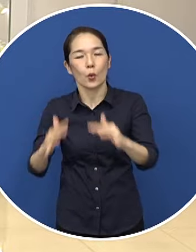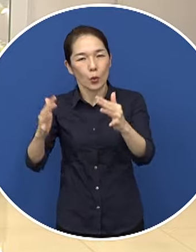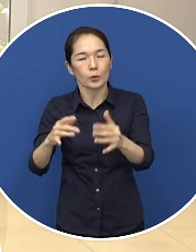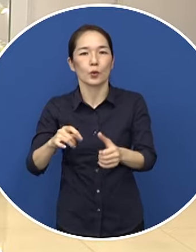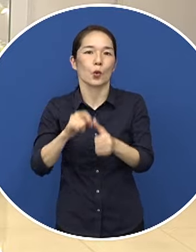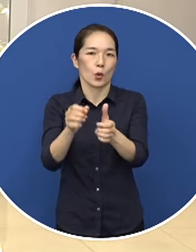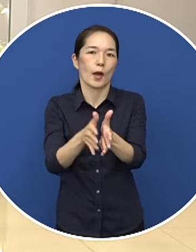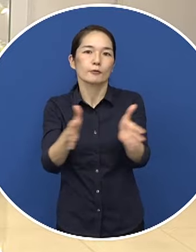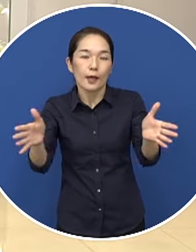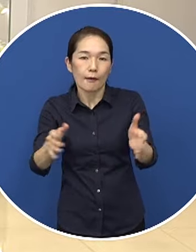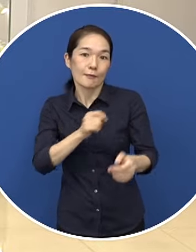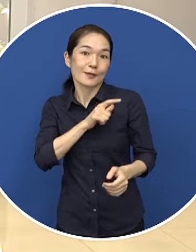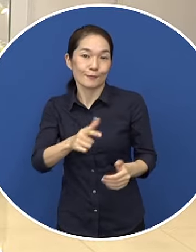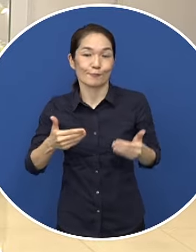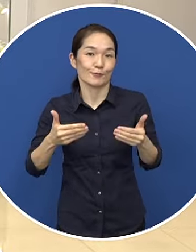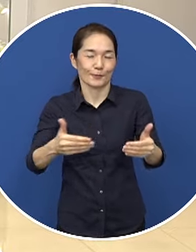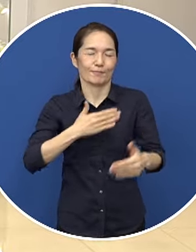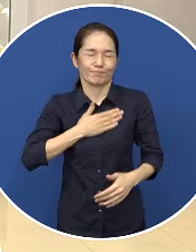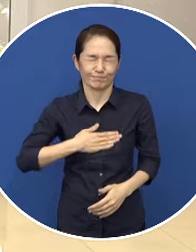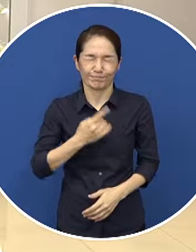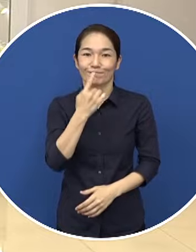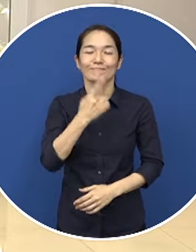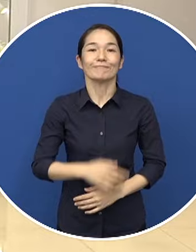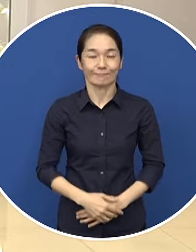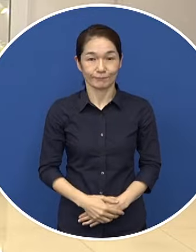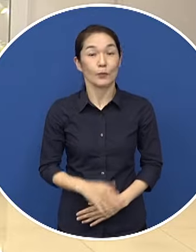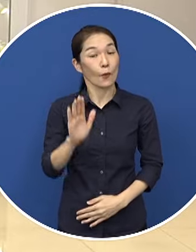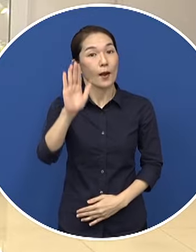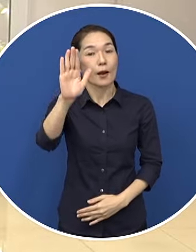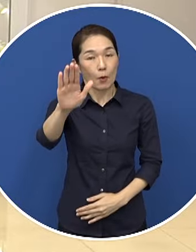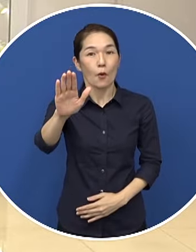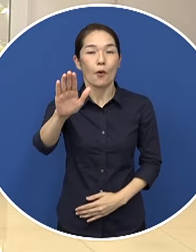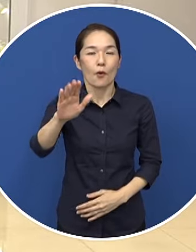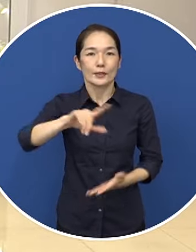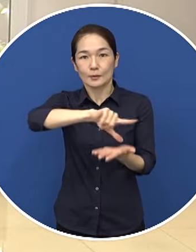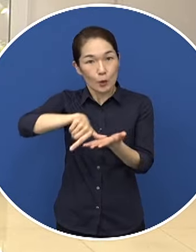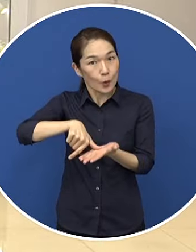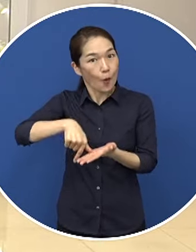拡大が前向きに進んでいることを実感しました。 これからも